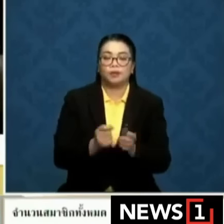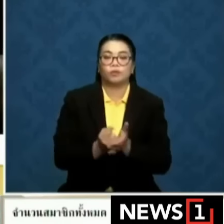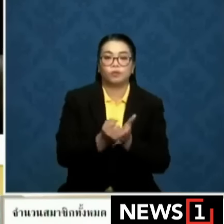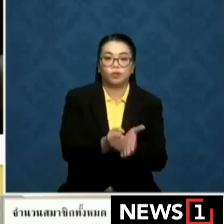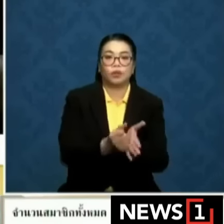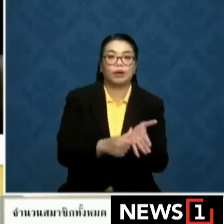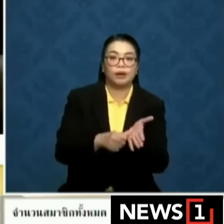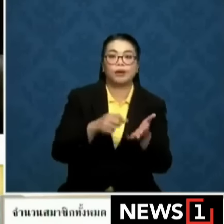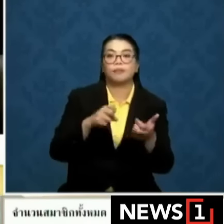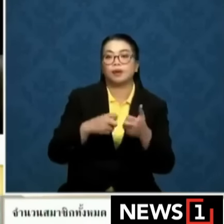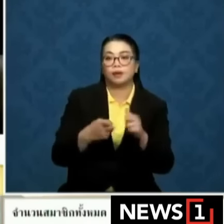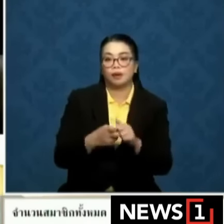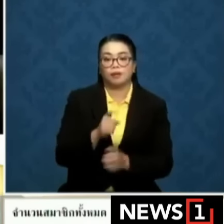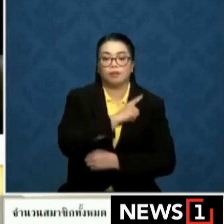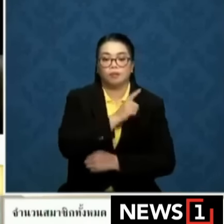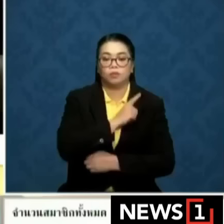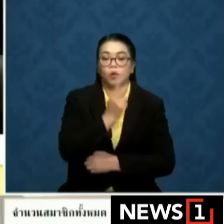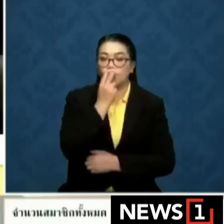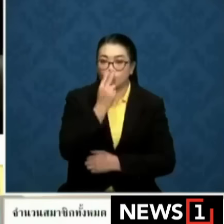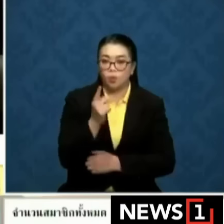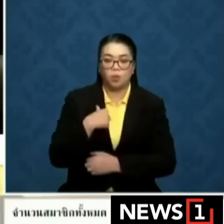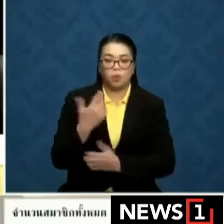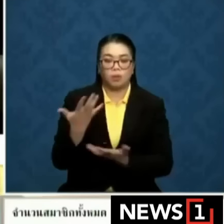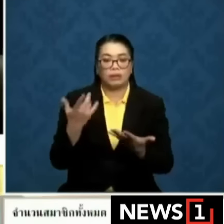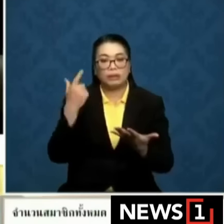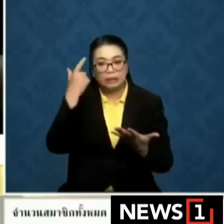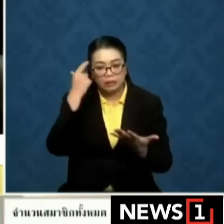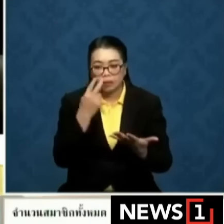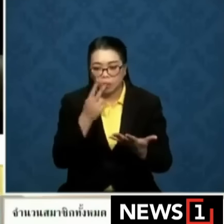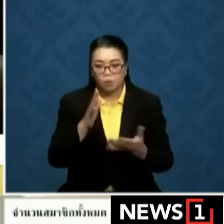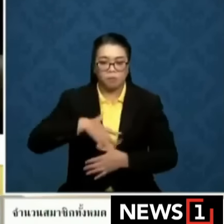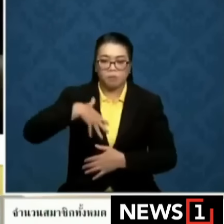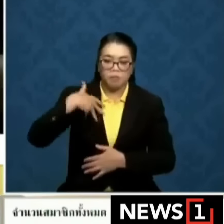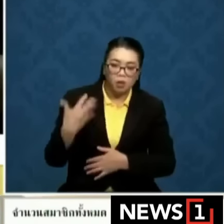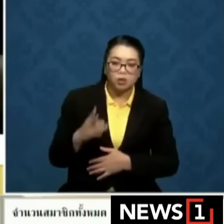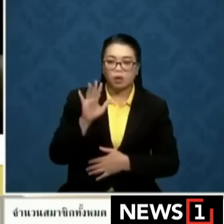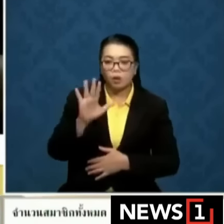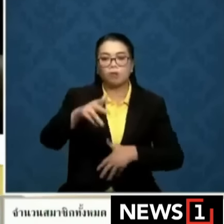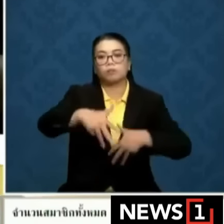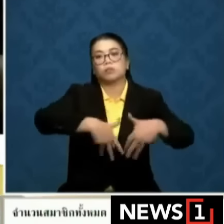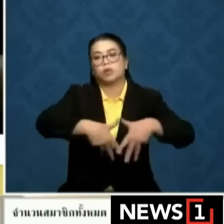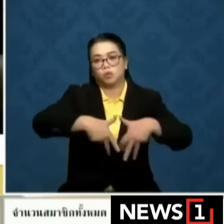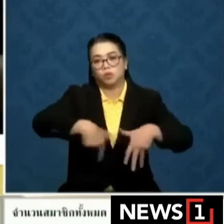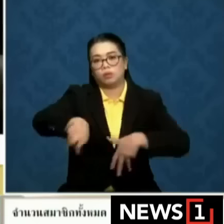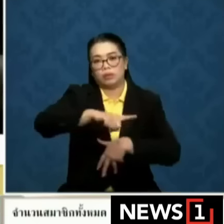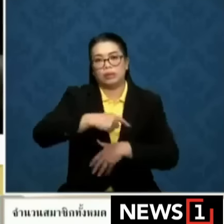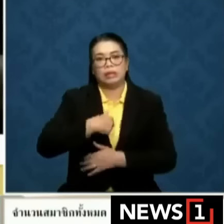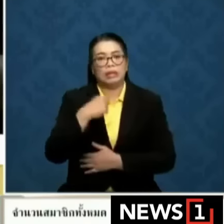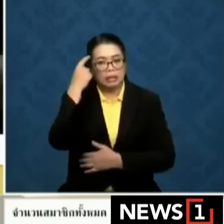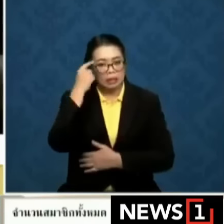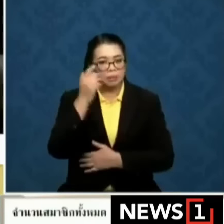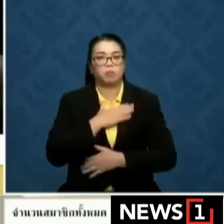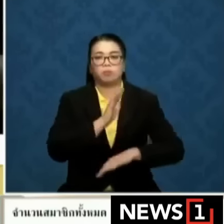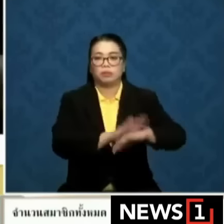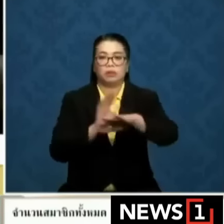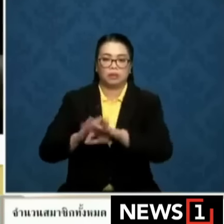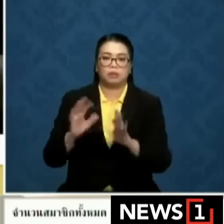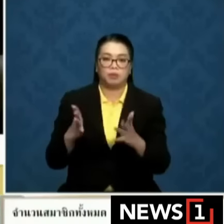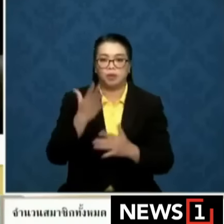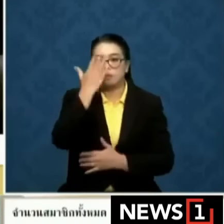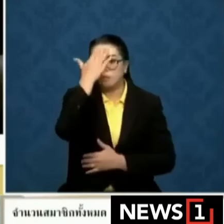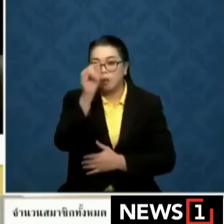แต่ตอนนี้มันระบาดไปแล้ว17จังหวัดไม่แน่ใจจะไปถึง70จังหวัดเลยไหม ต้องยอมรับว่ามันมีปัญหาตั้งแต่ปี